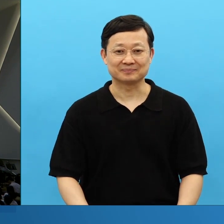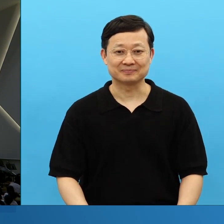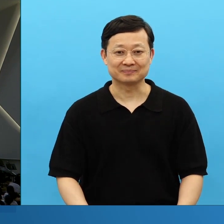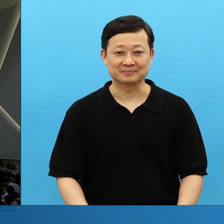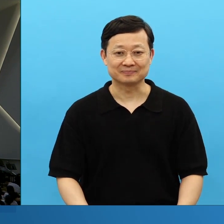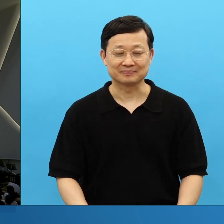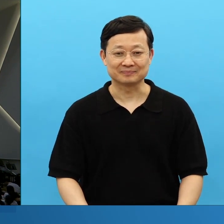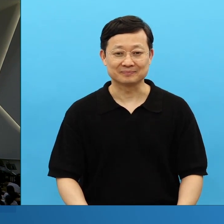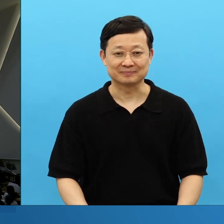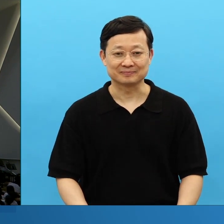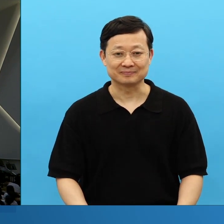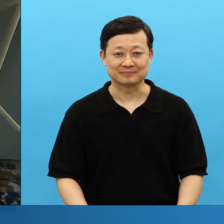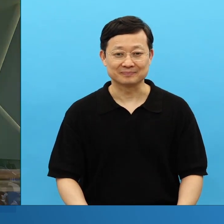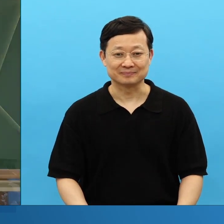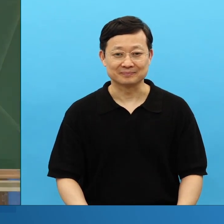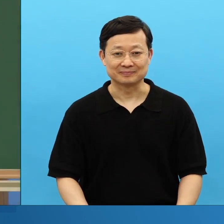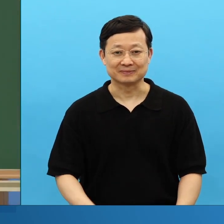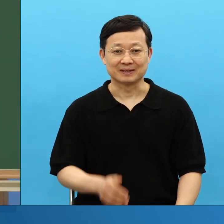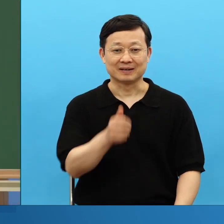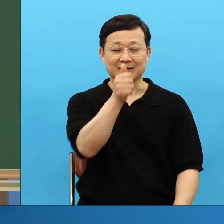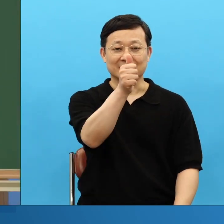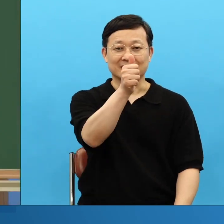하나교회 이재규 장로입니다.